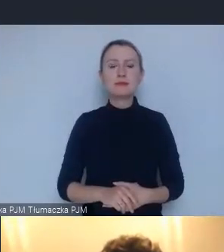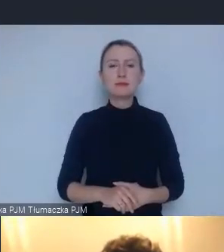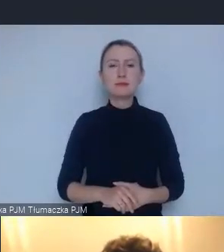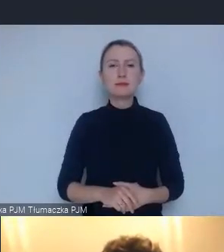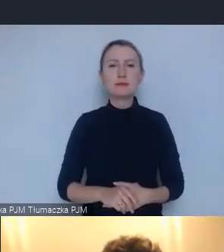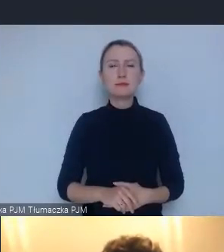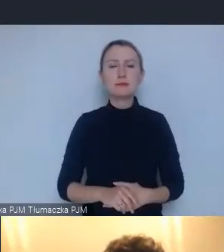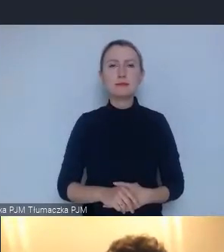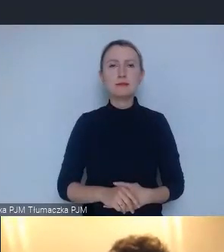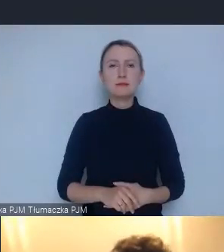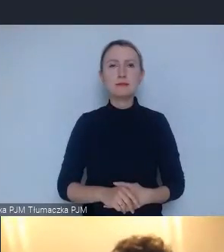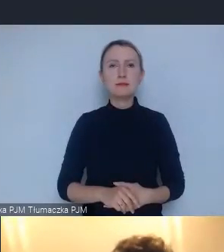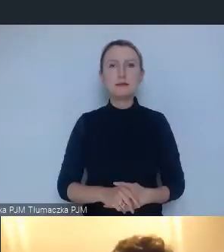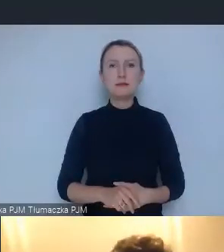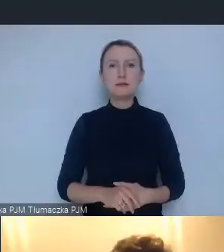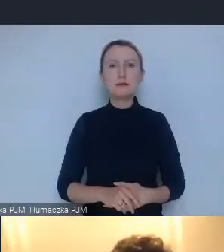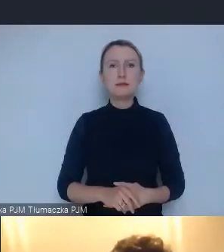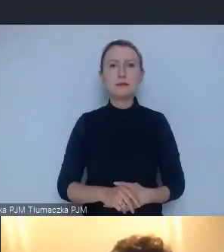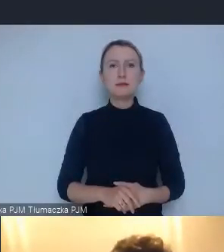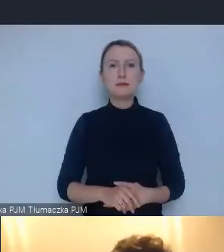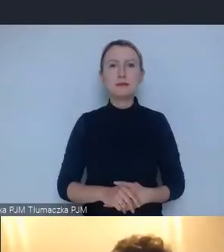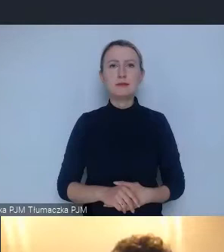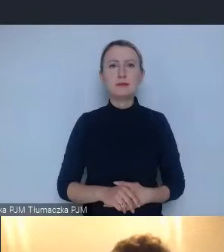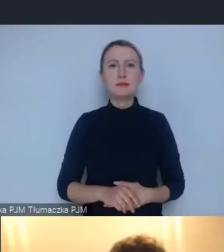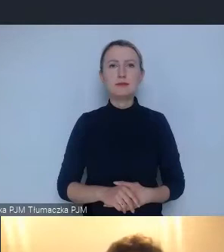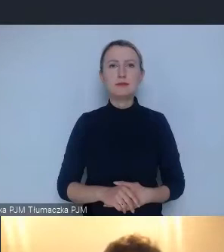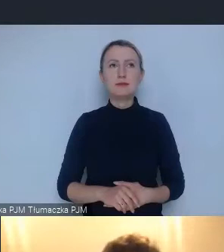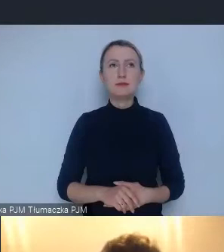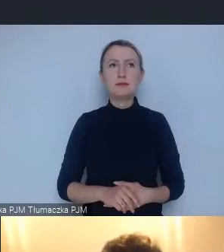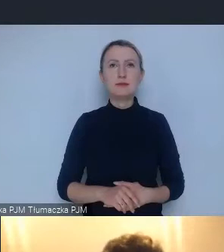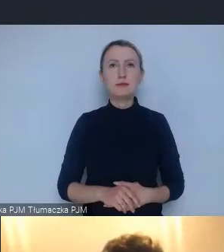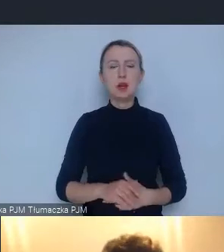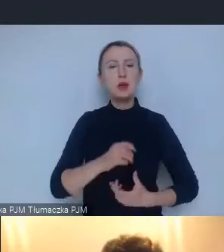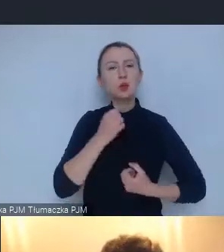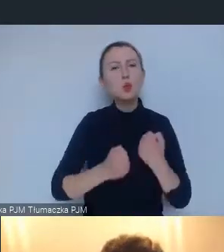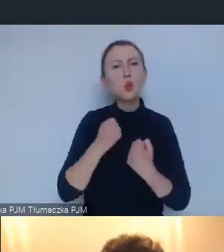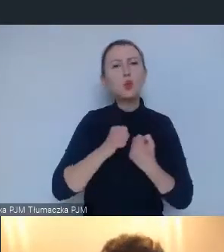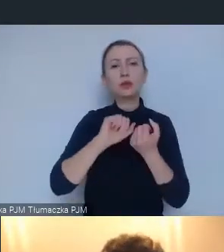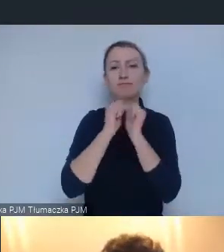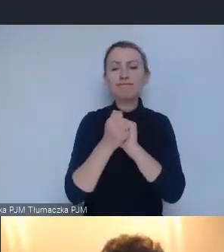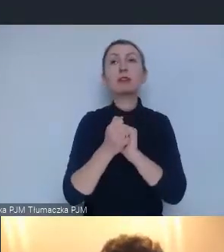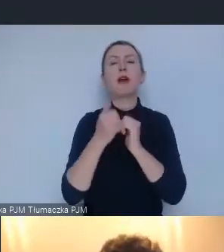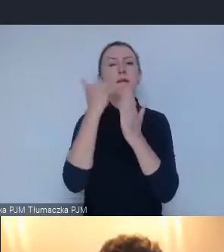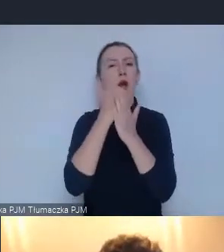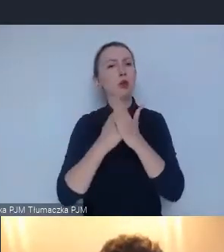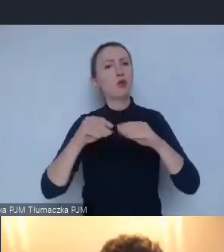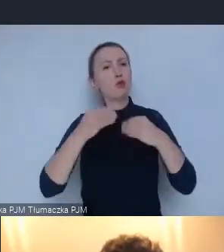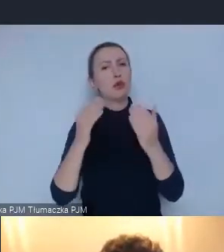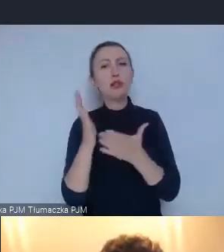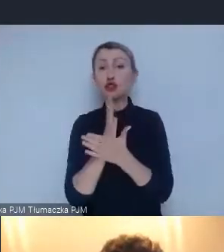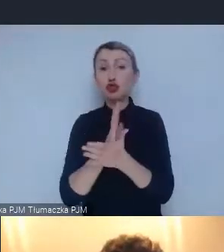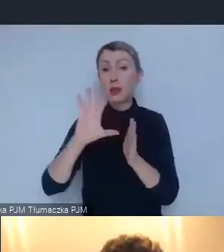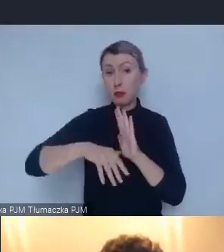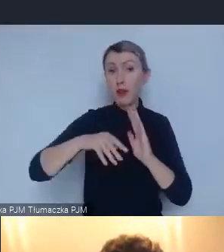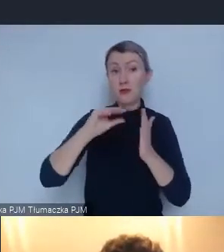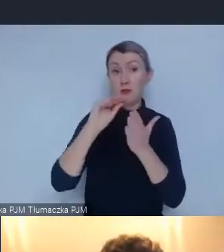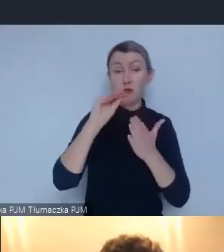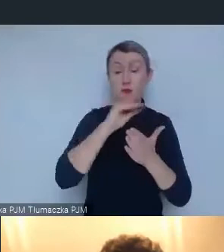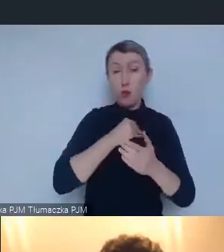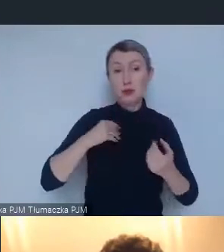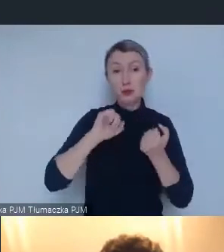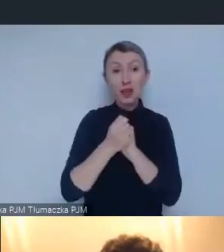kreowanie w zmieniających się coraz trudniejszych warunkach rozwoju średnich miast w Polsce.